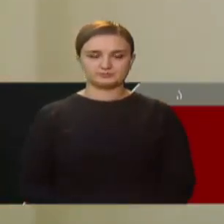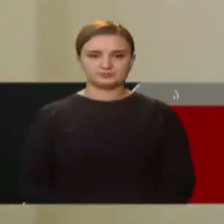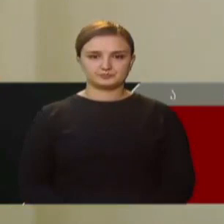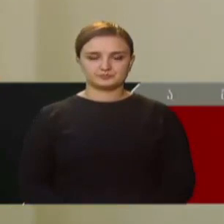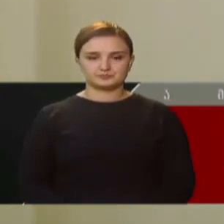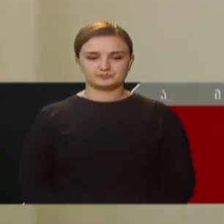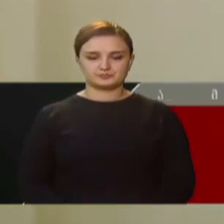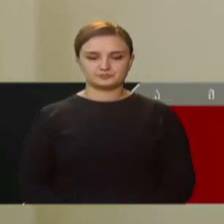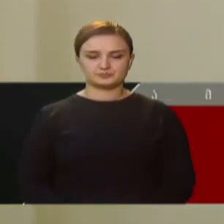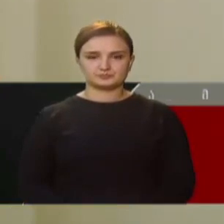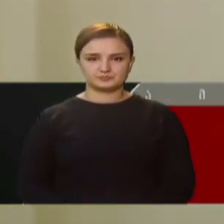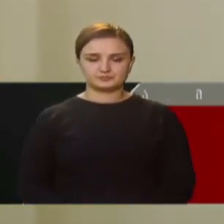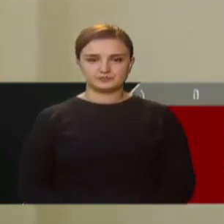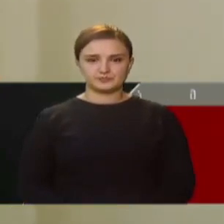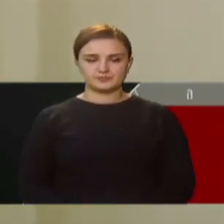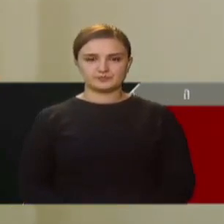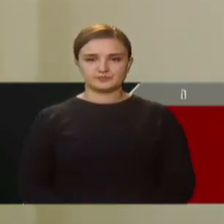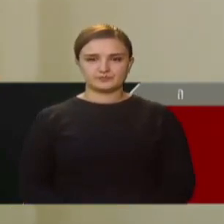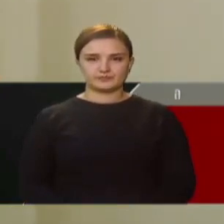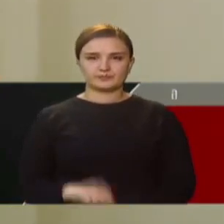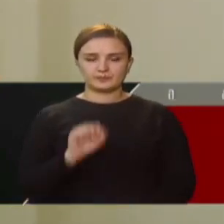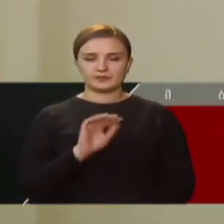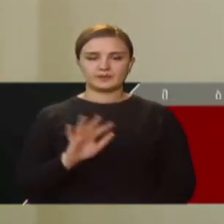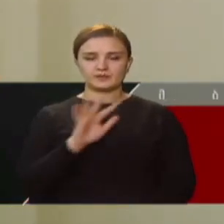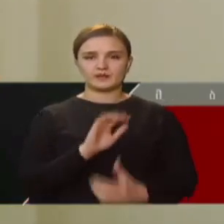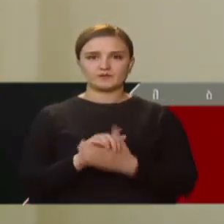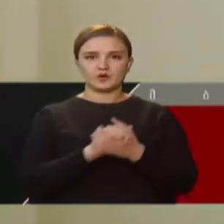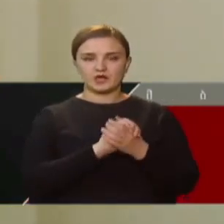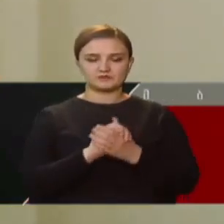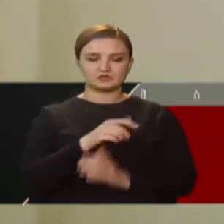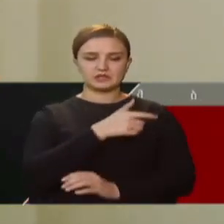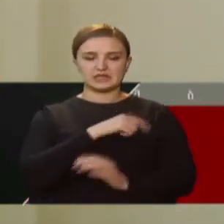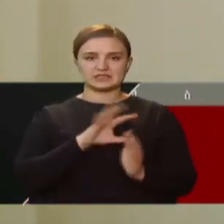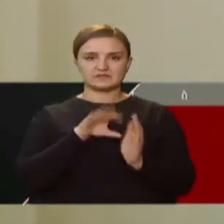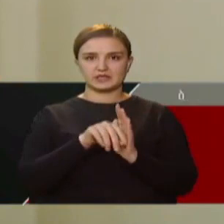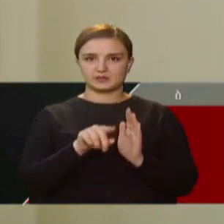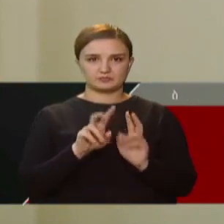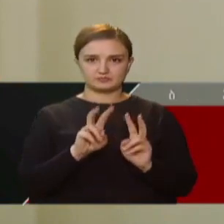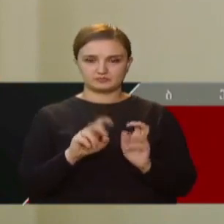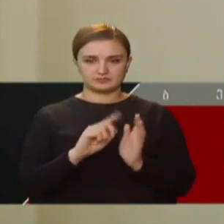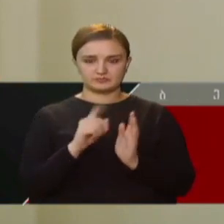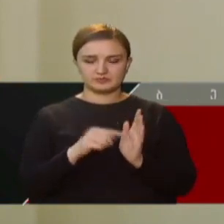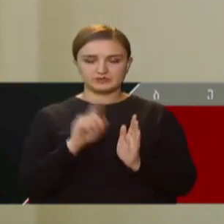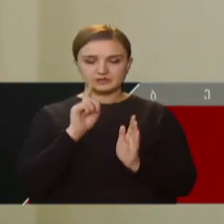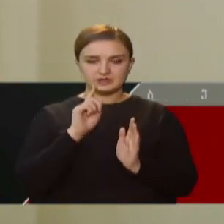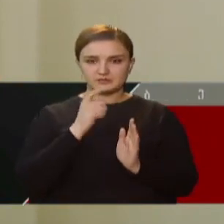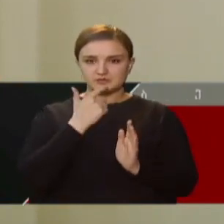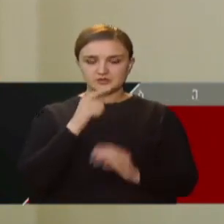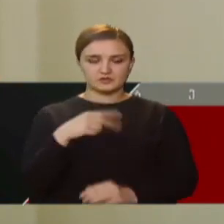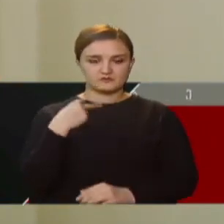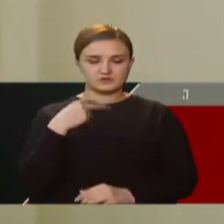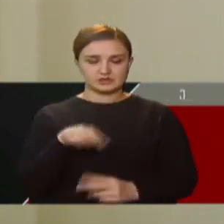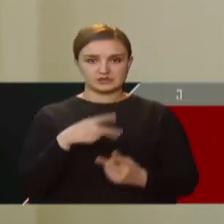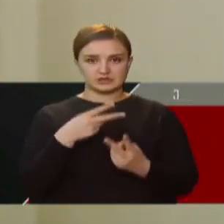ის ვერასდროს ვერ მიიღებს ევროკავშირის სწრაფი გაწევრიანების სტატუსს, სადაც ორჯერ ორი 4. Სანამ მიხეილ სააკაშვილი ციხეშია, სანამ ნიკო